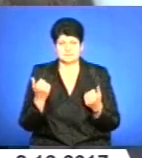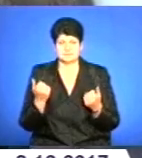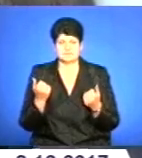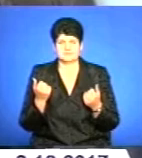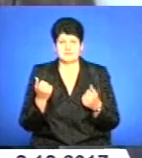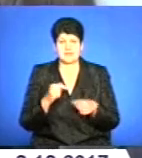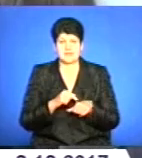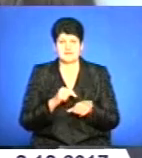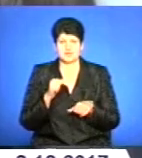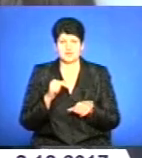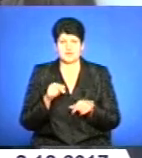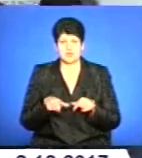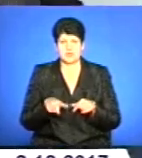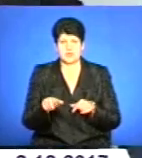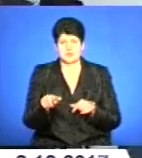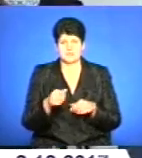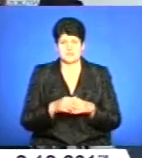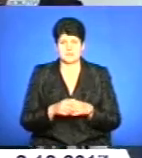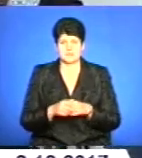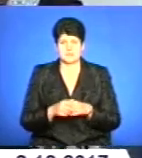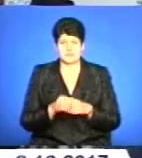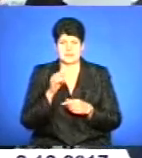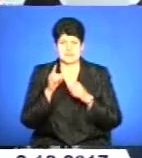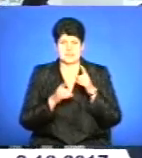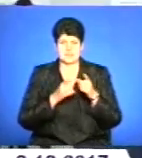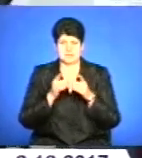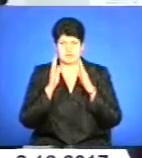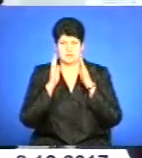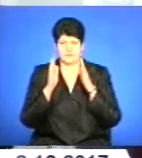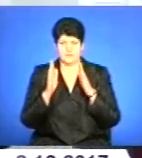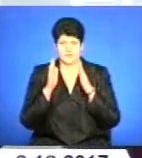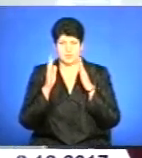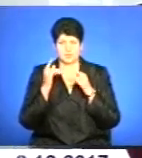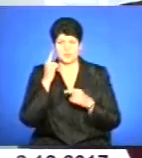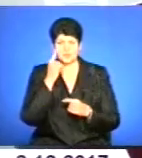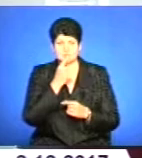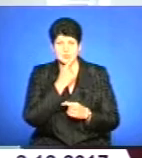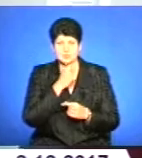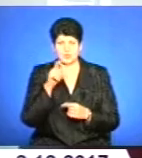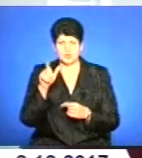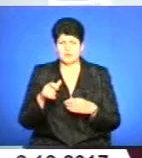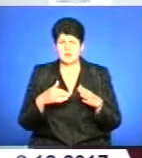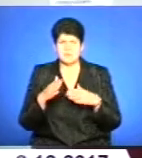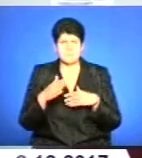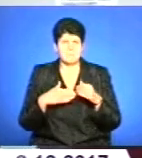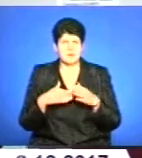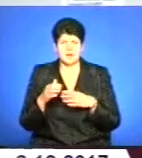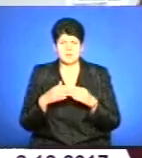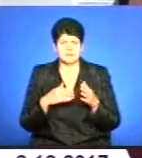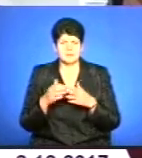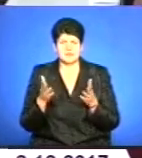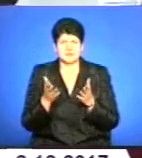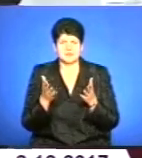Не відчуваєш ту лінію під ногами. Зміна фокусу звичайного зору, і людина практично не стикається з